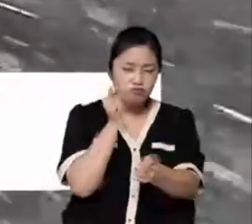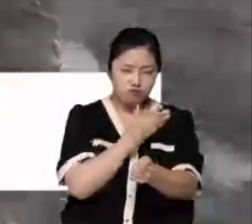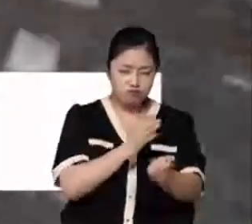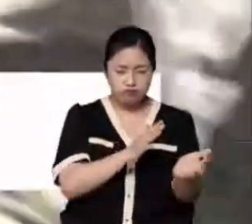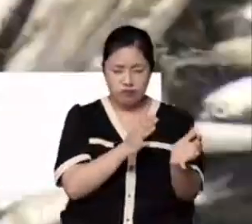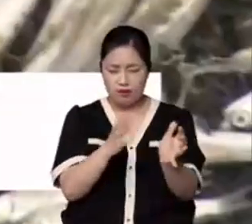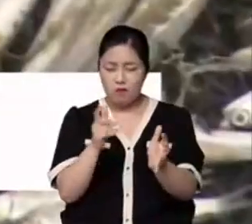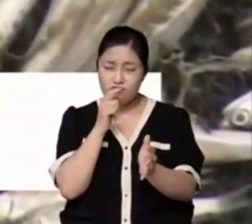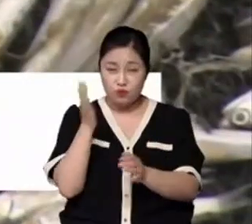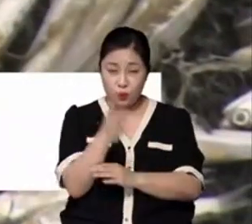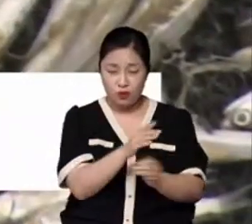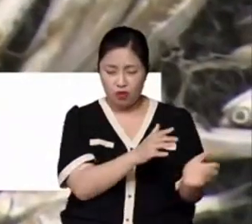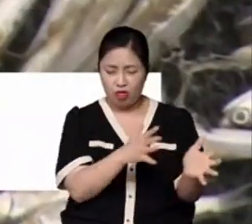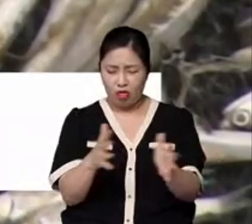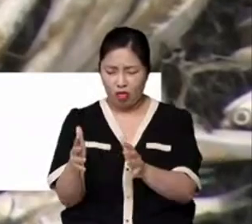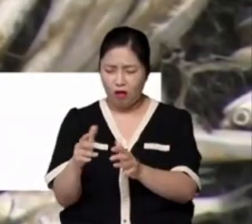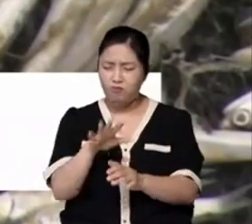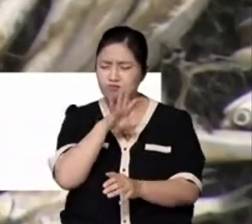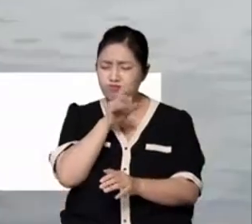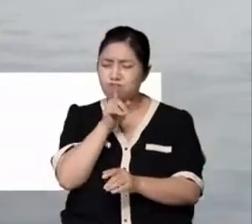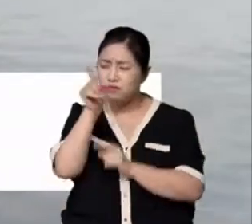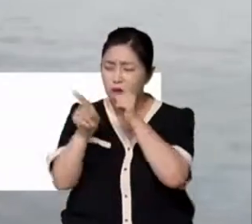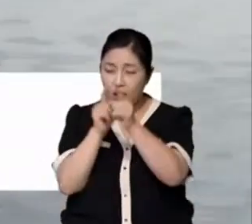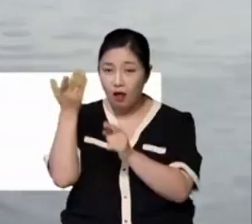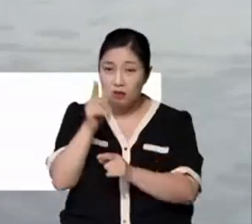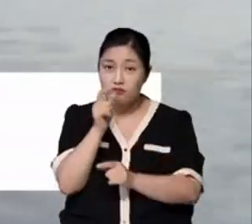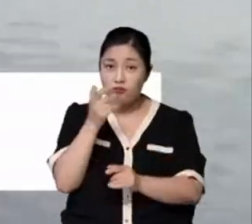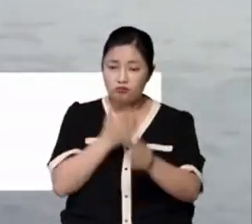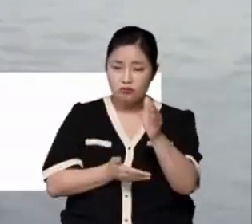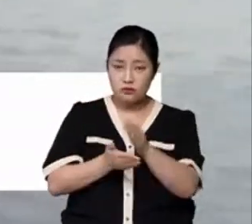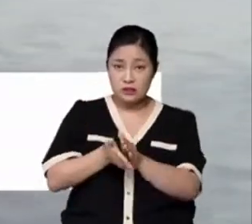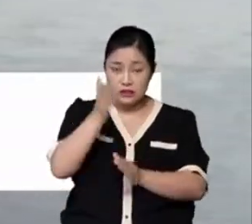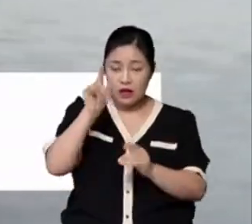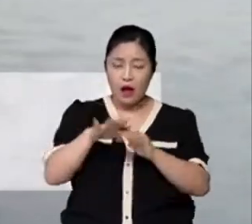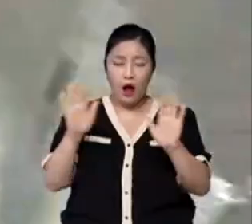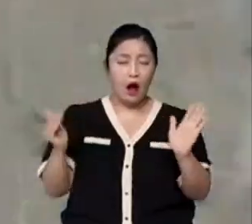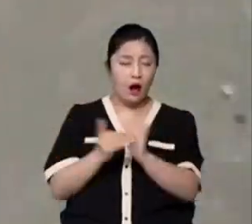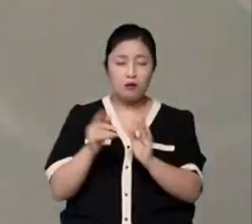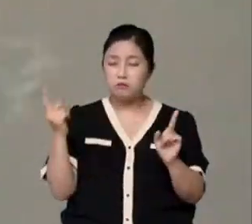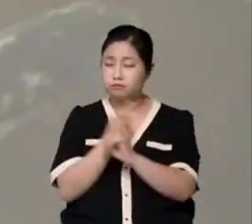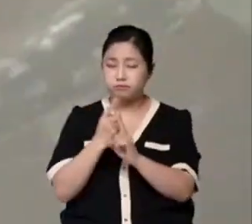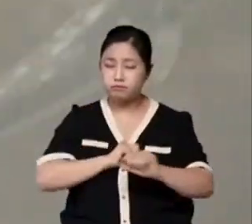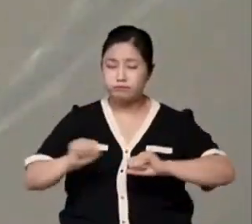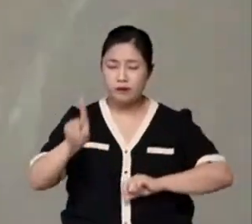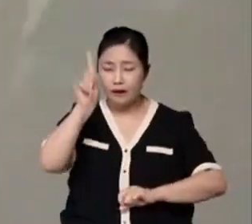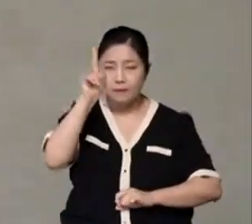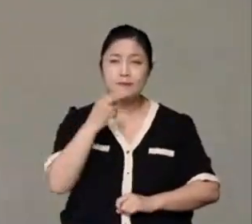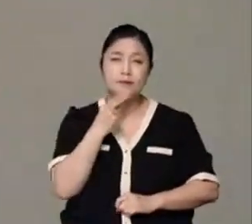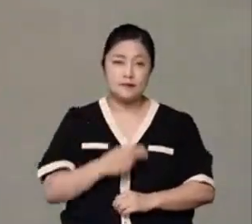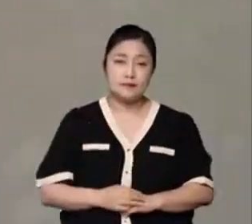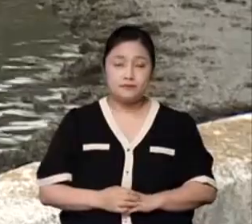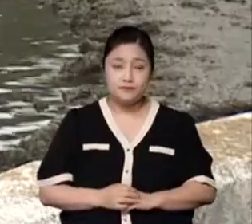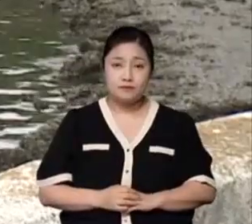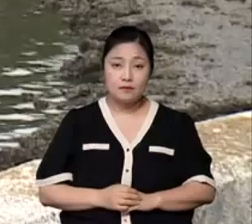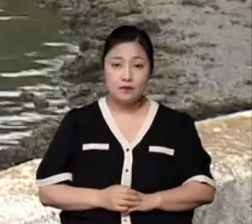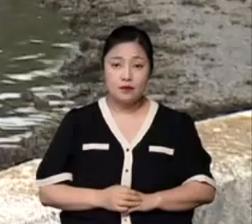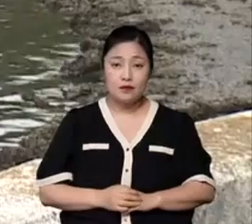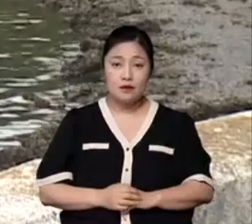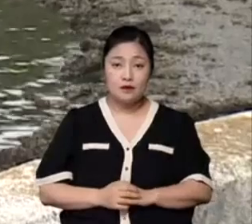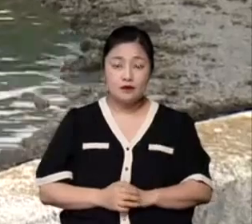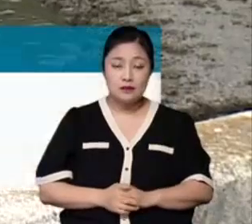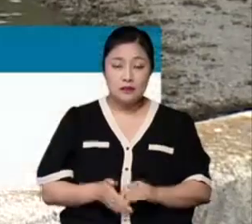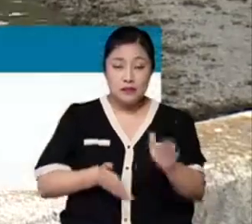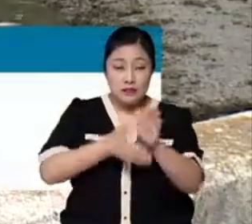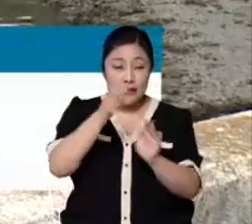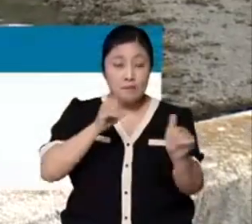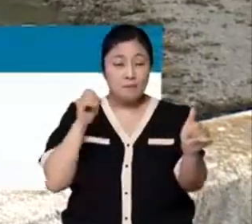물고기가 떼죽음을 당하면서 민원이 빗발쳤지만 여수시는 지금까지 아무런 조치를 취하지 않고 있습니다. 시에 따라 매번